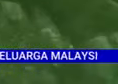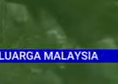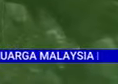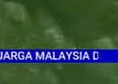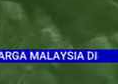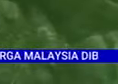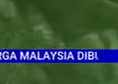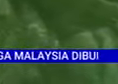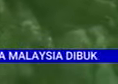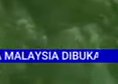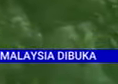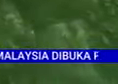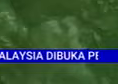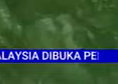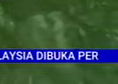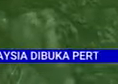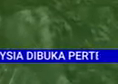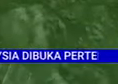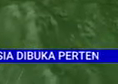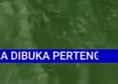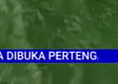besok jam